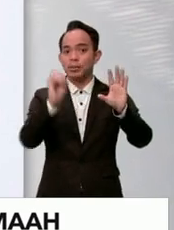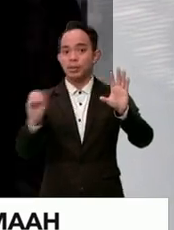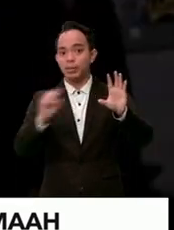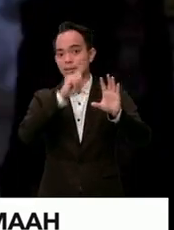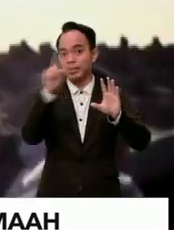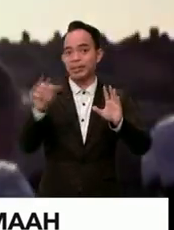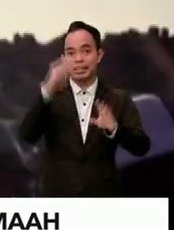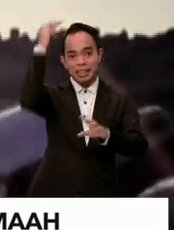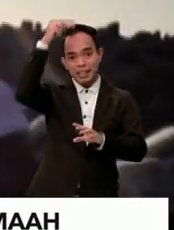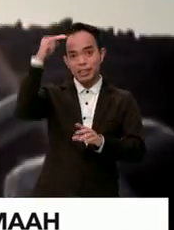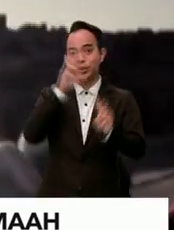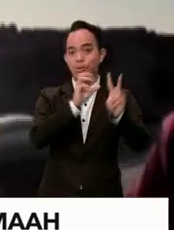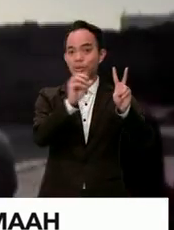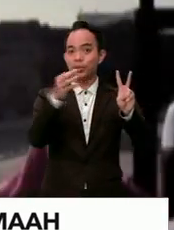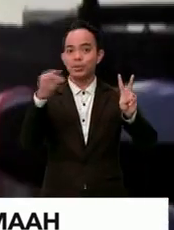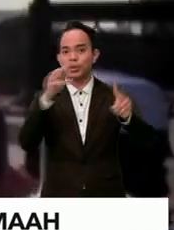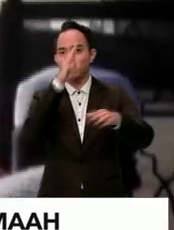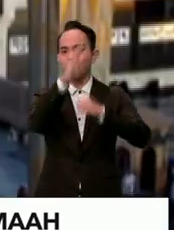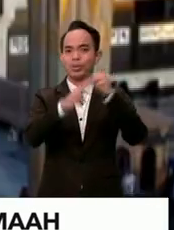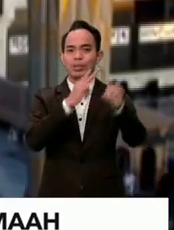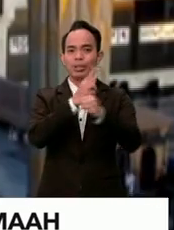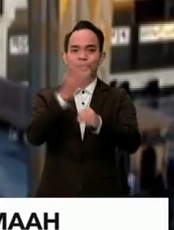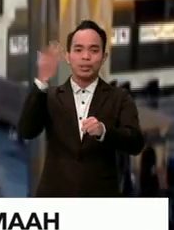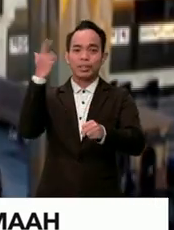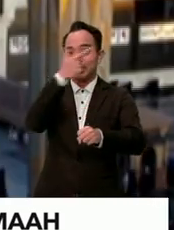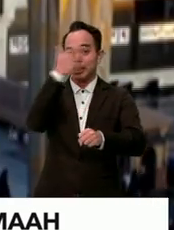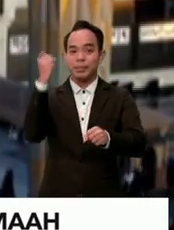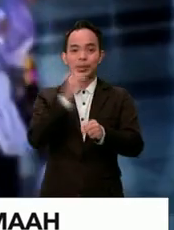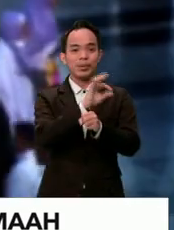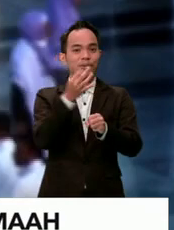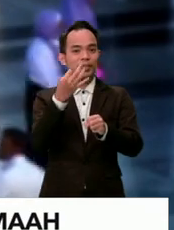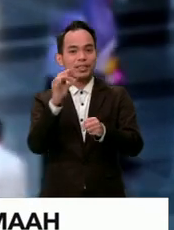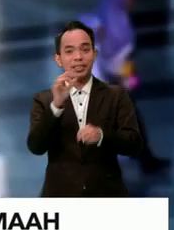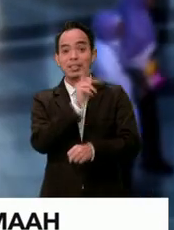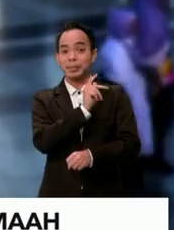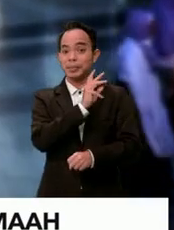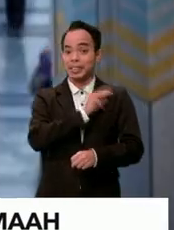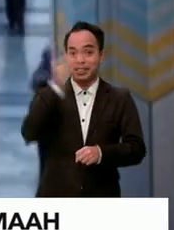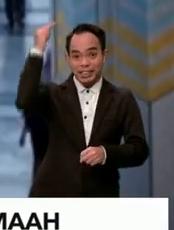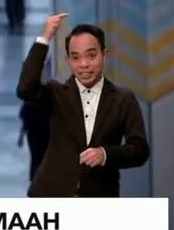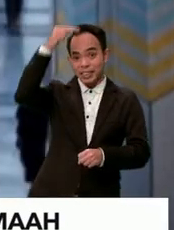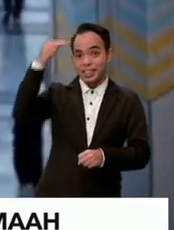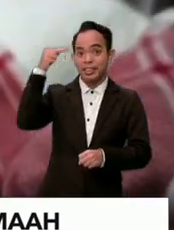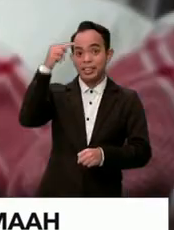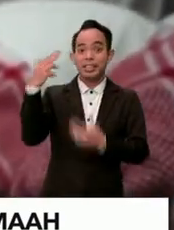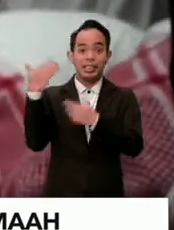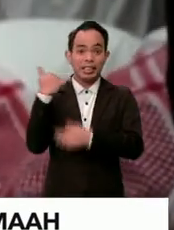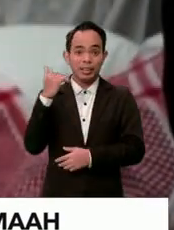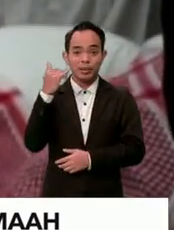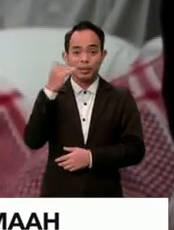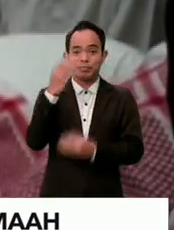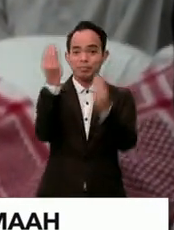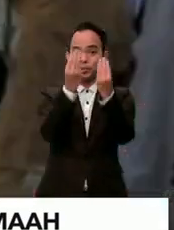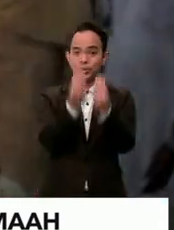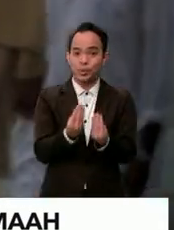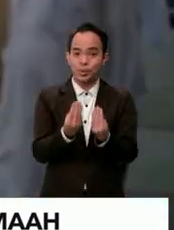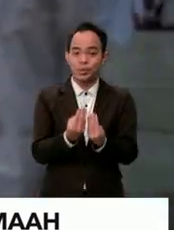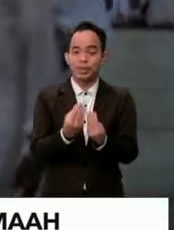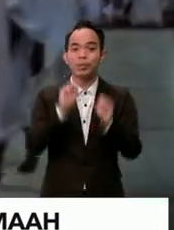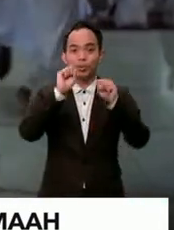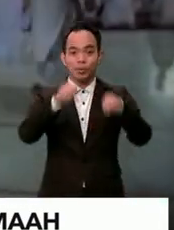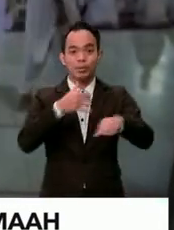tahun 2019 yang tertunda dulu tahun akibat tanda mic sebelum ini Kementerian Haji dan umrah Arab Saudi umumkan jumlah jamaah haji yang